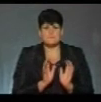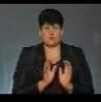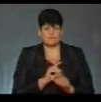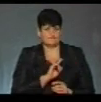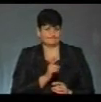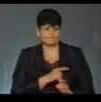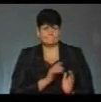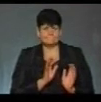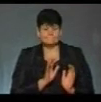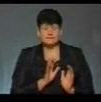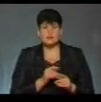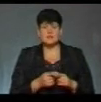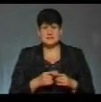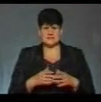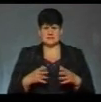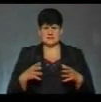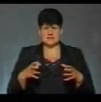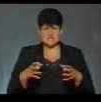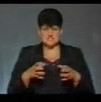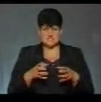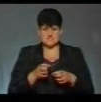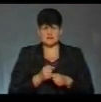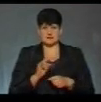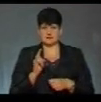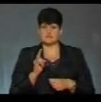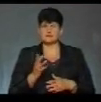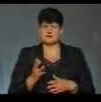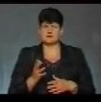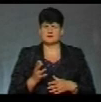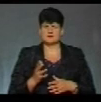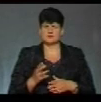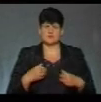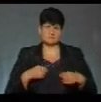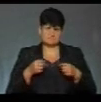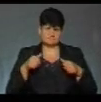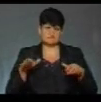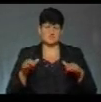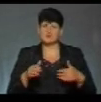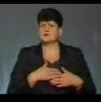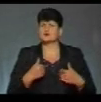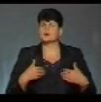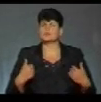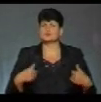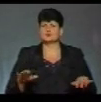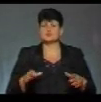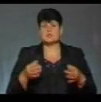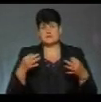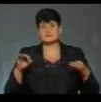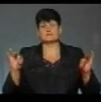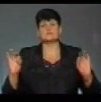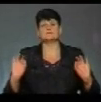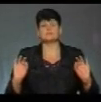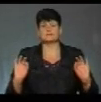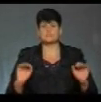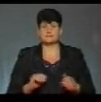надмірних, так, і це якби стискає фактично простір дитини, і вона так. А все ж таки, на вашу думку, чому так змінилась кількість дітей,